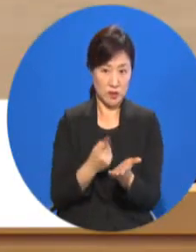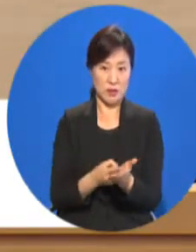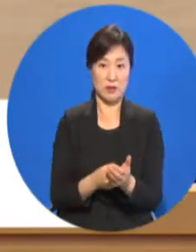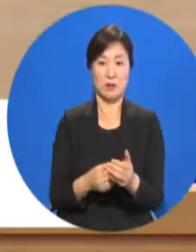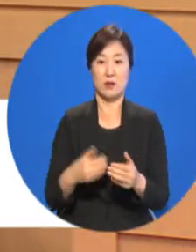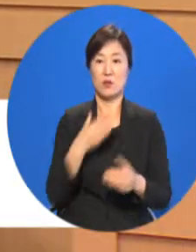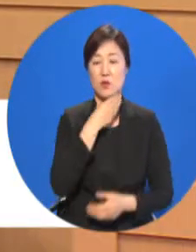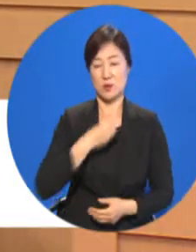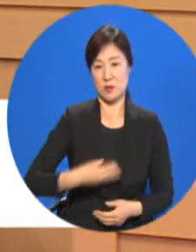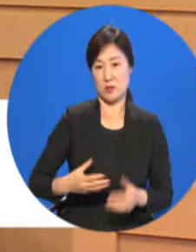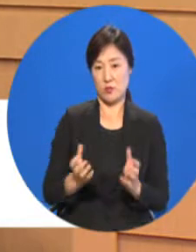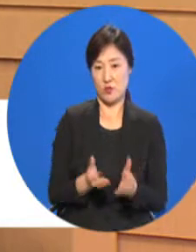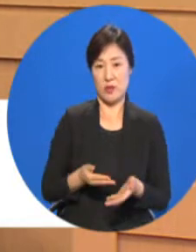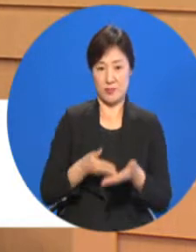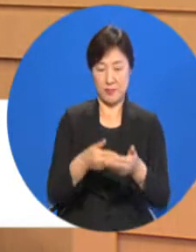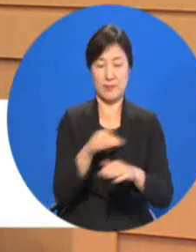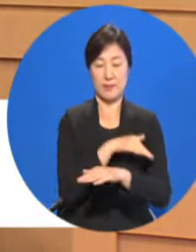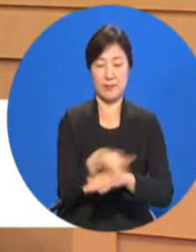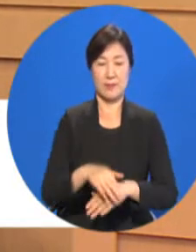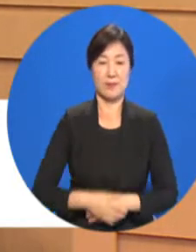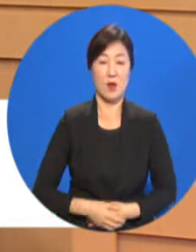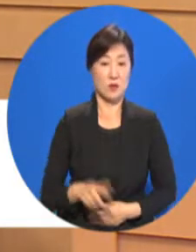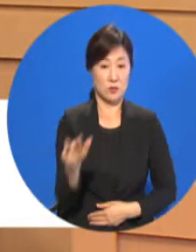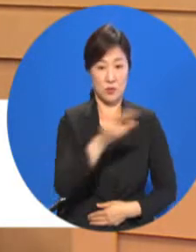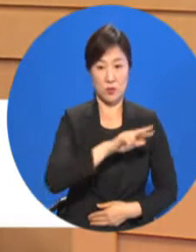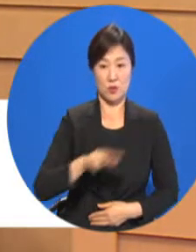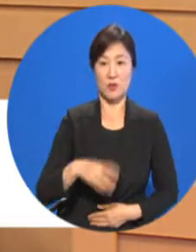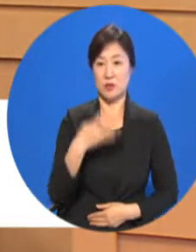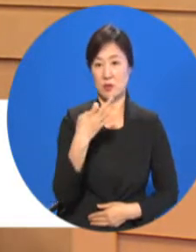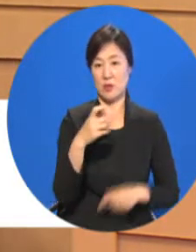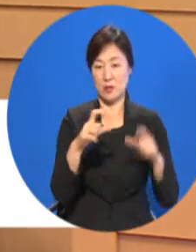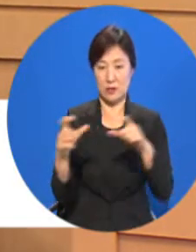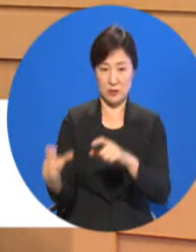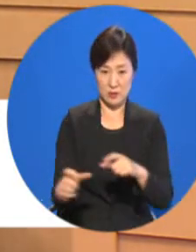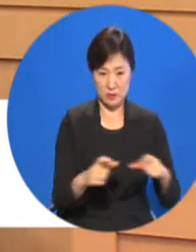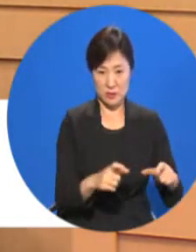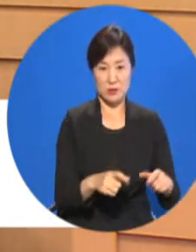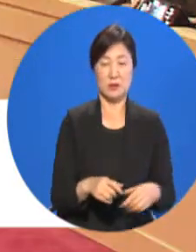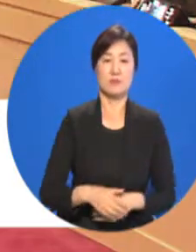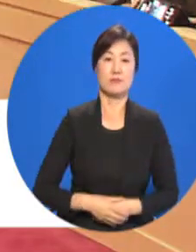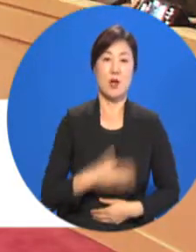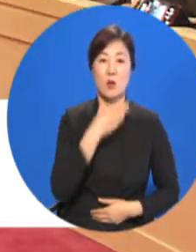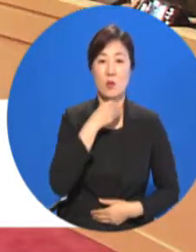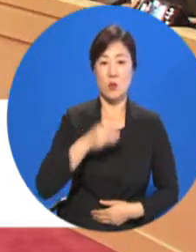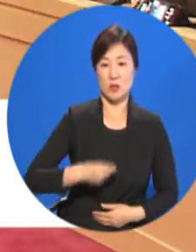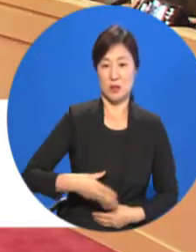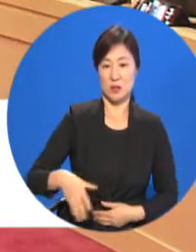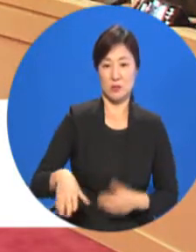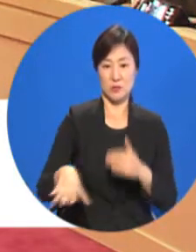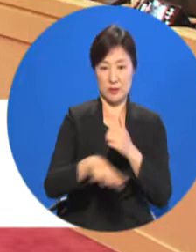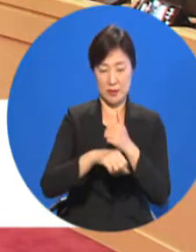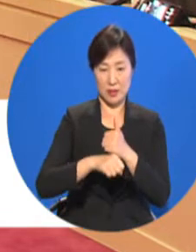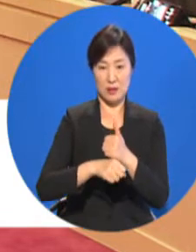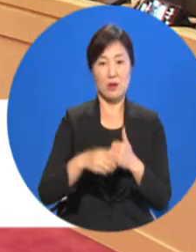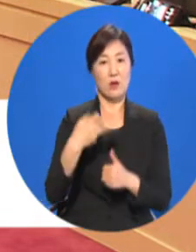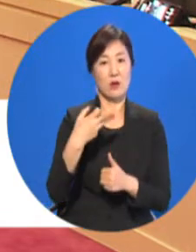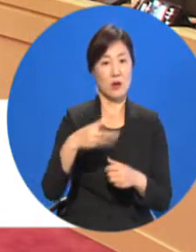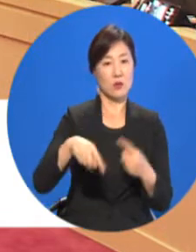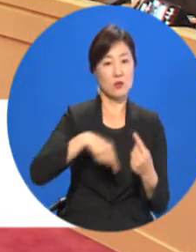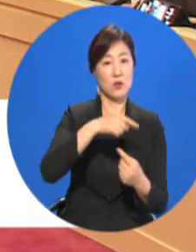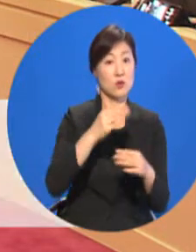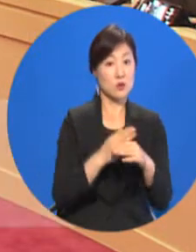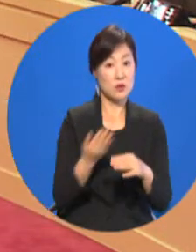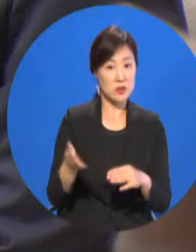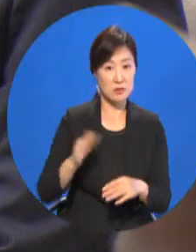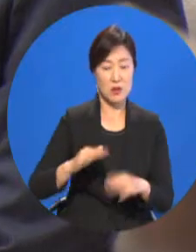했습니다. 건의문에 따르면 전국 14개 권역에 보건복지부 산하 심뇌혈관 질환센터가 운영되고 있지만 전남